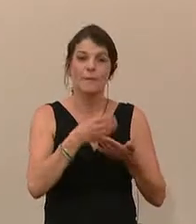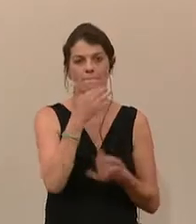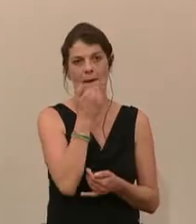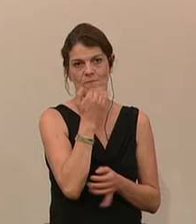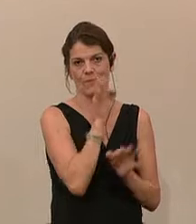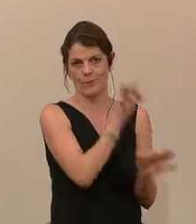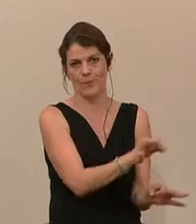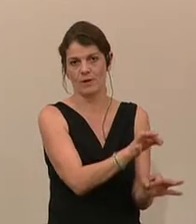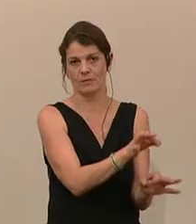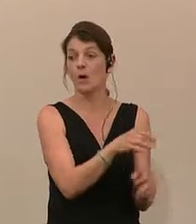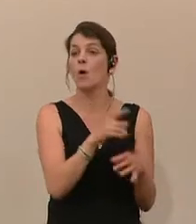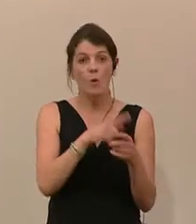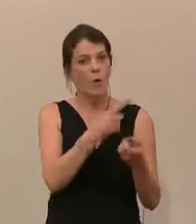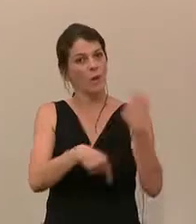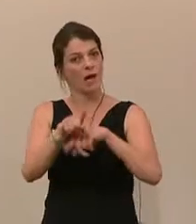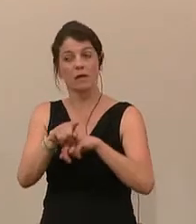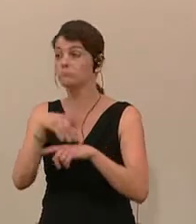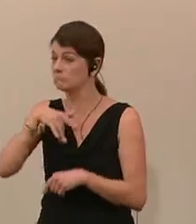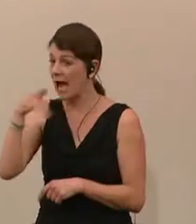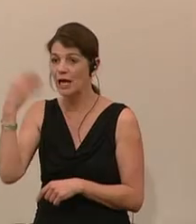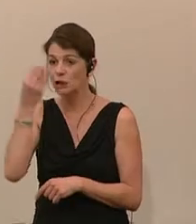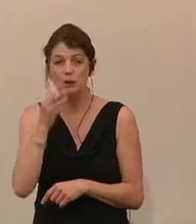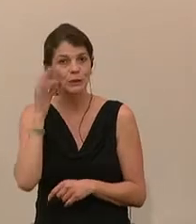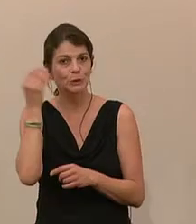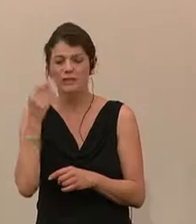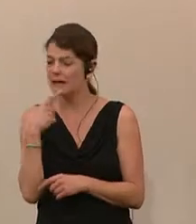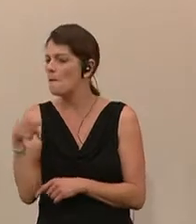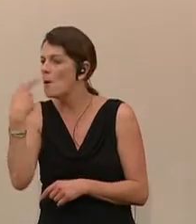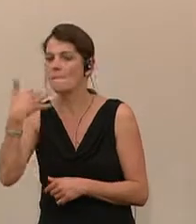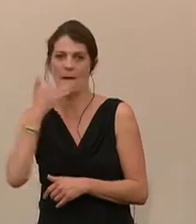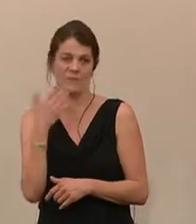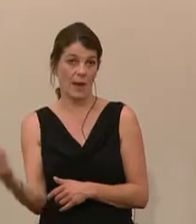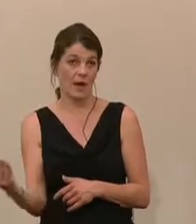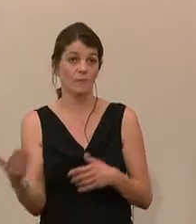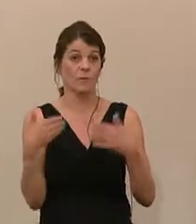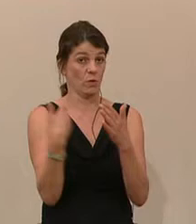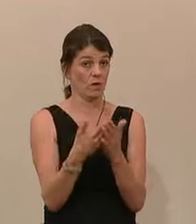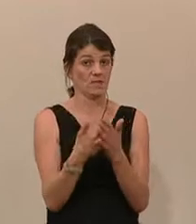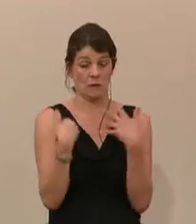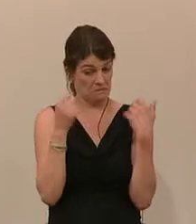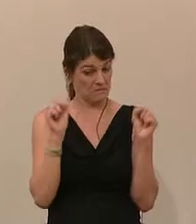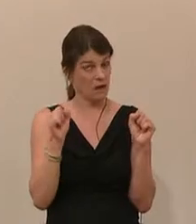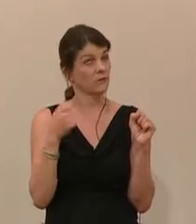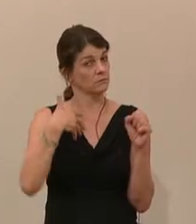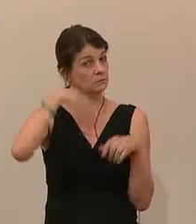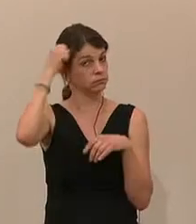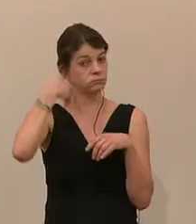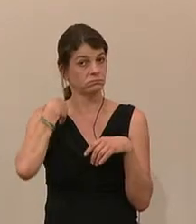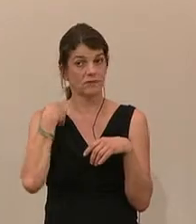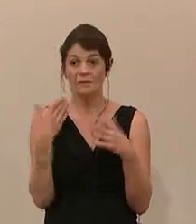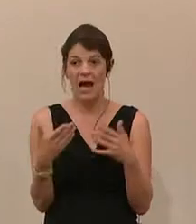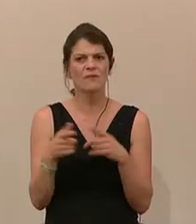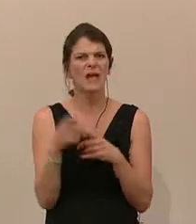leichter und auch umgekehrt, die tun sich mündlich etwas leichter. Und daraus erkläre ich mir auch, dass es